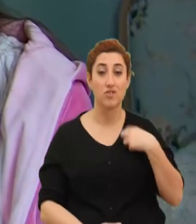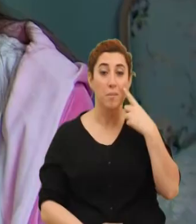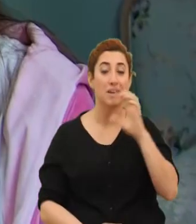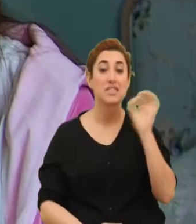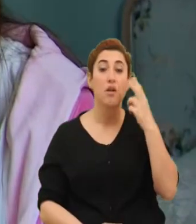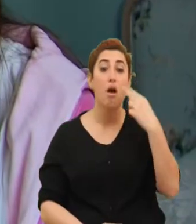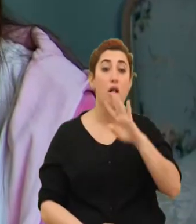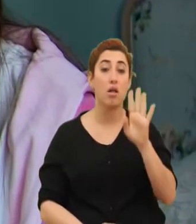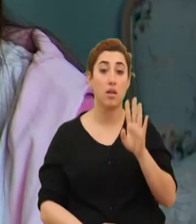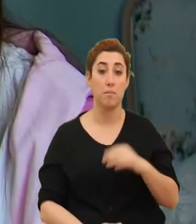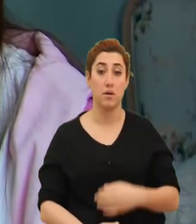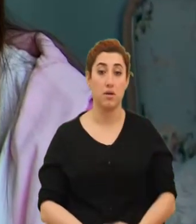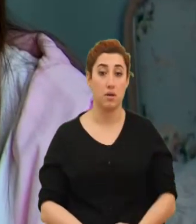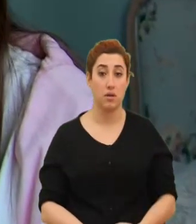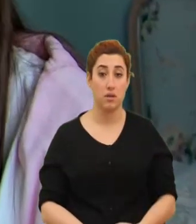Aşkım bak sakın ağlama.